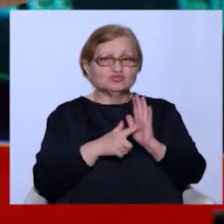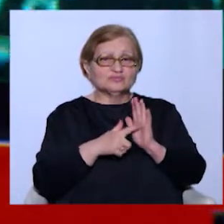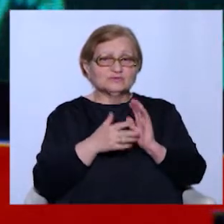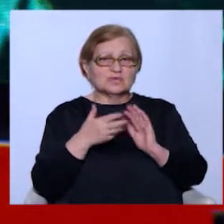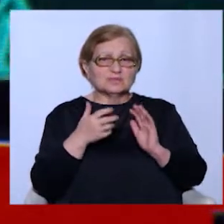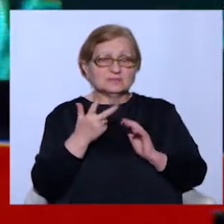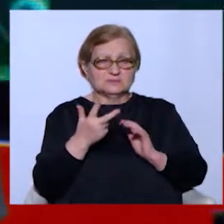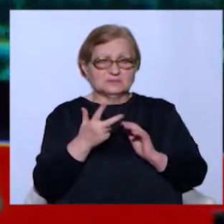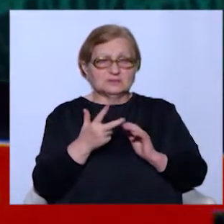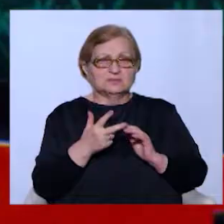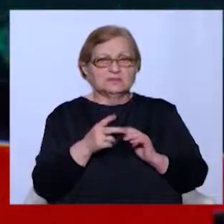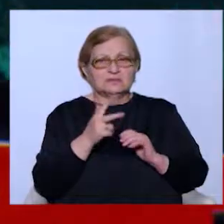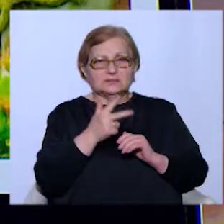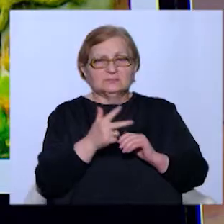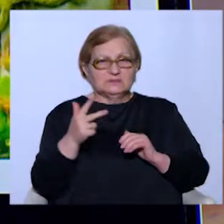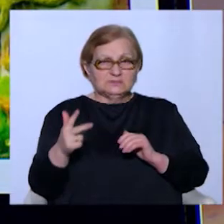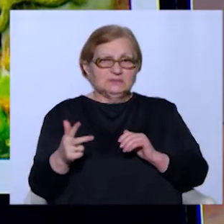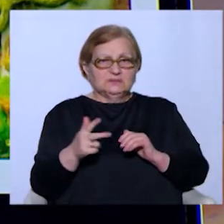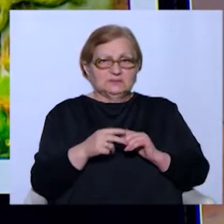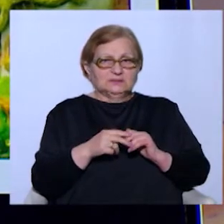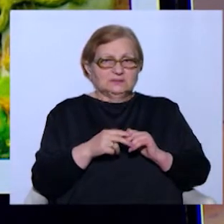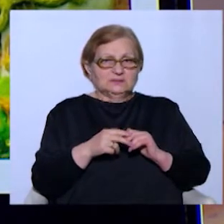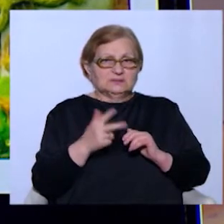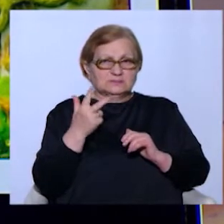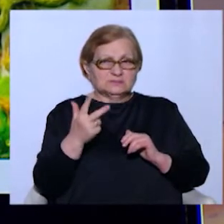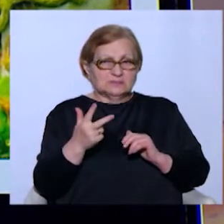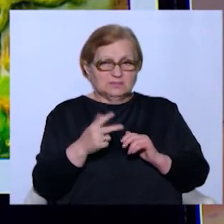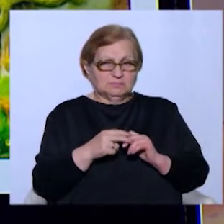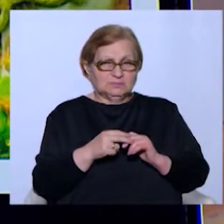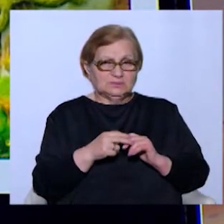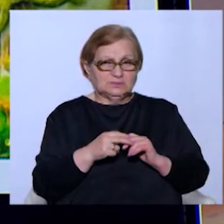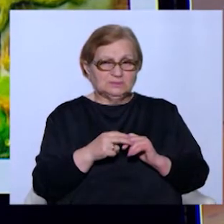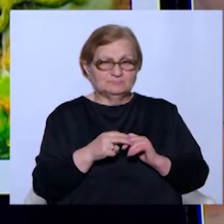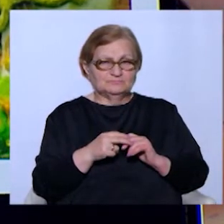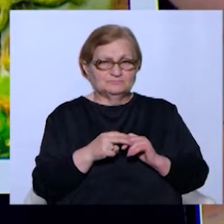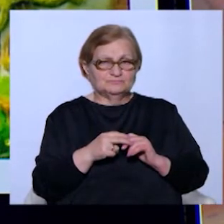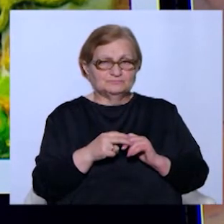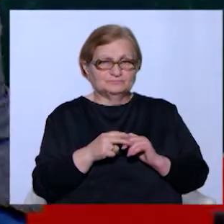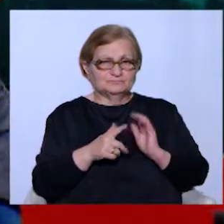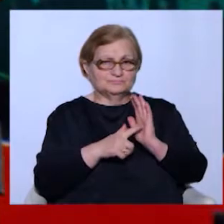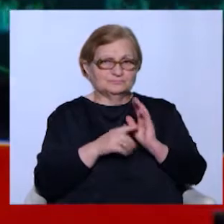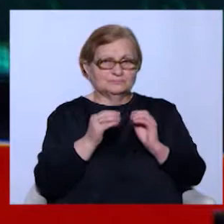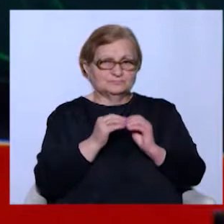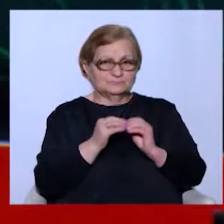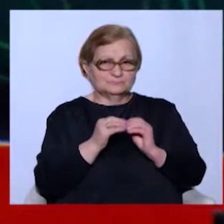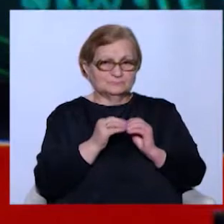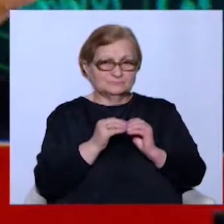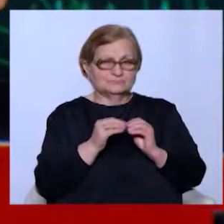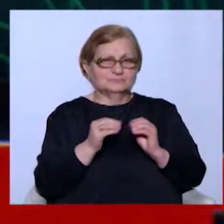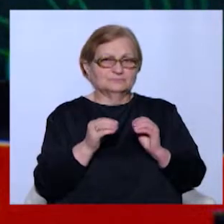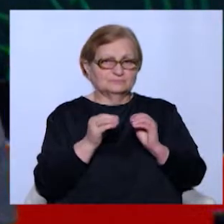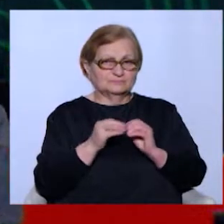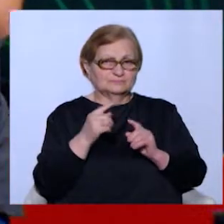10-მდე? 3. მართალია, 3 და კიდე რა მექნება? 3. 7 და 3.